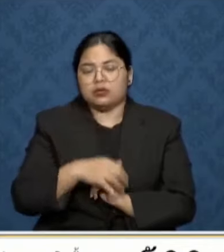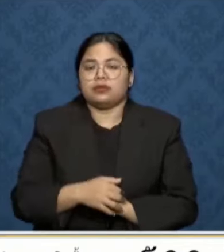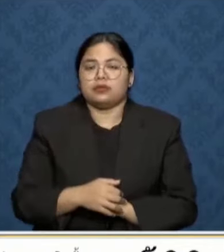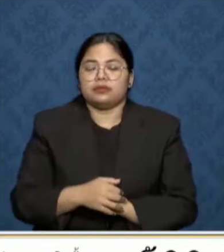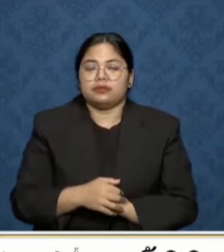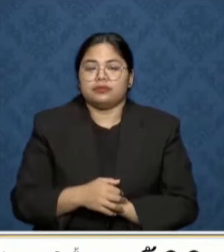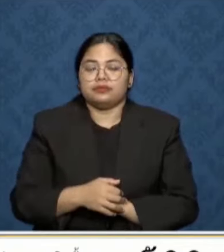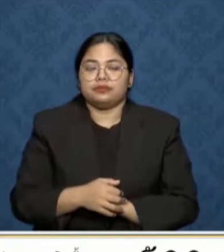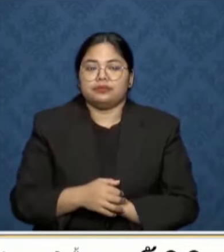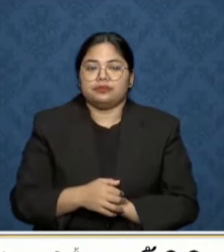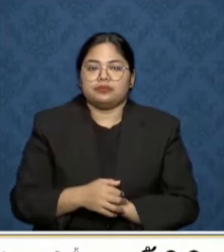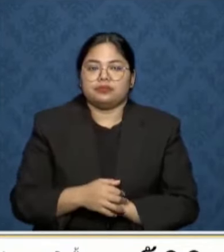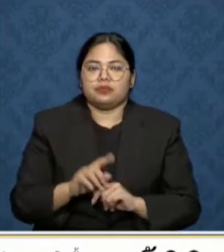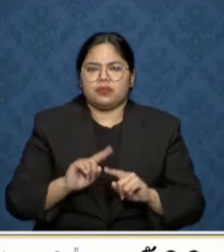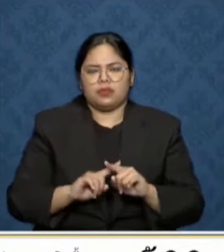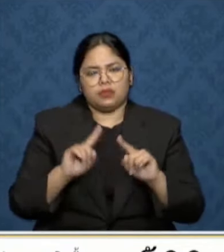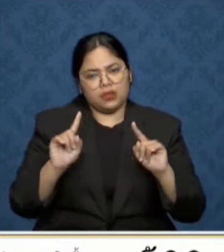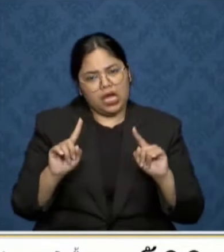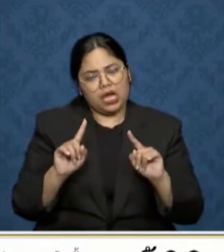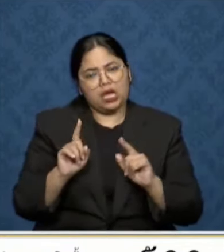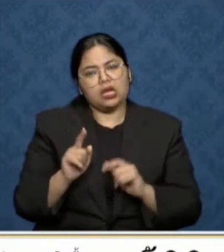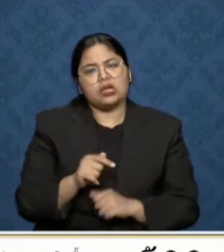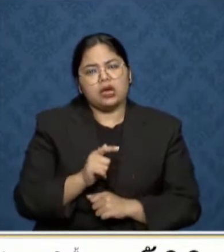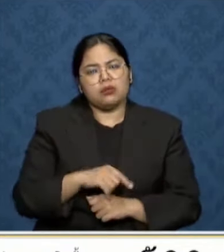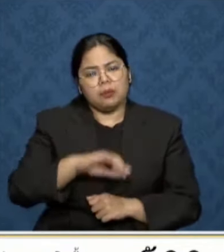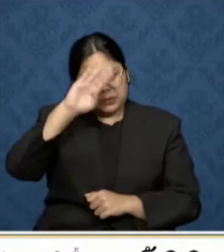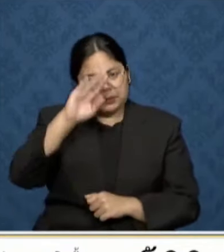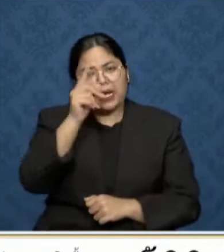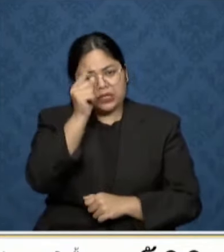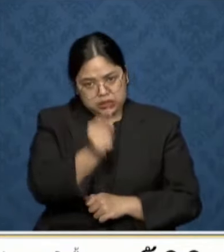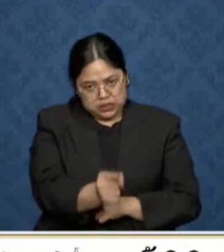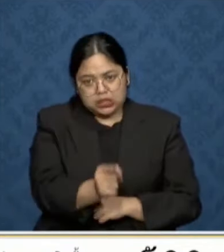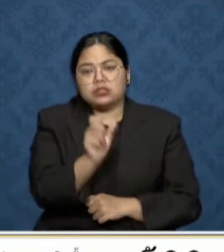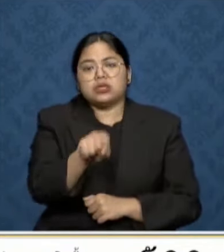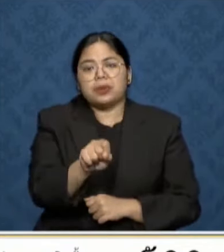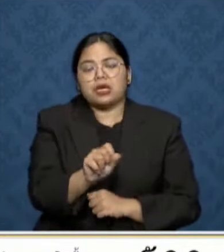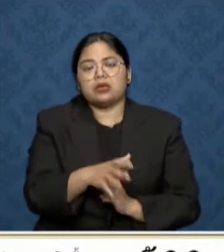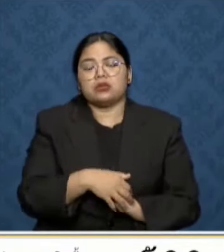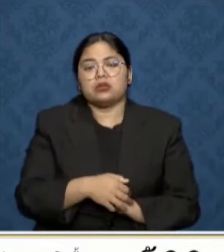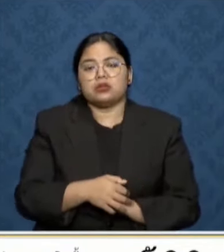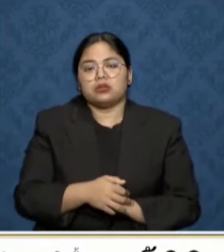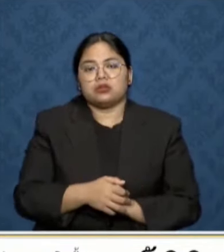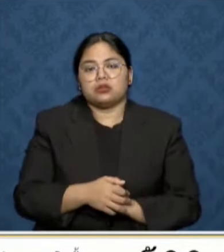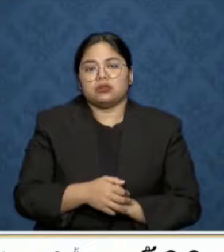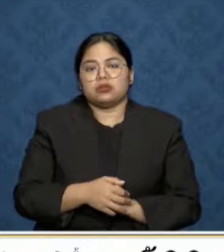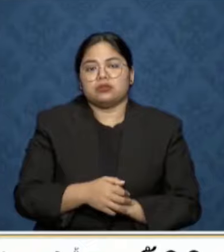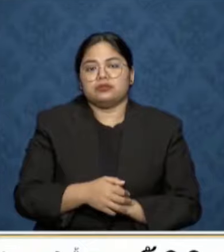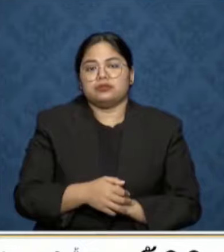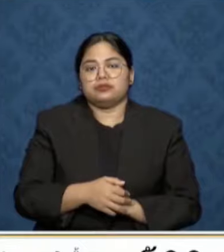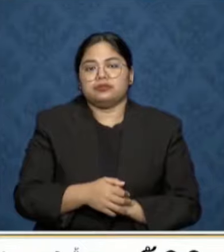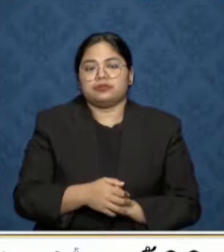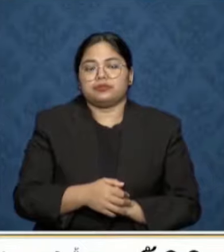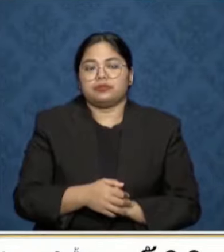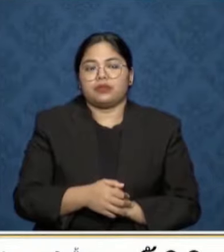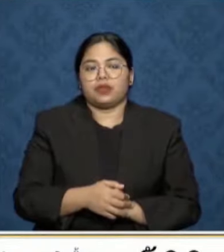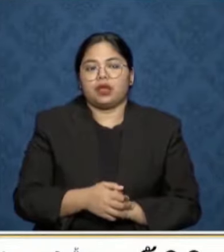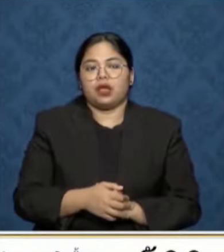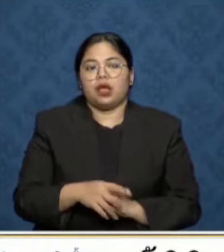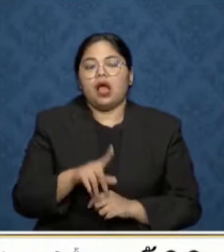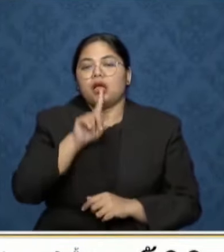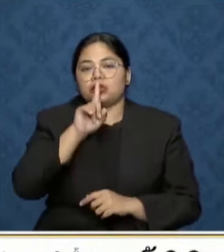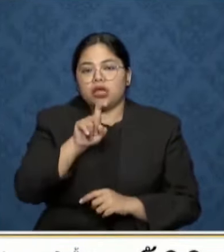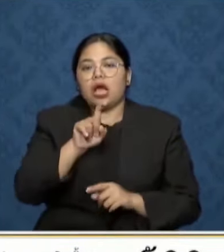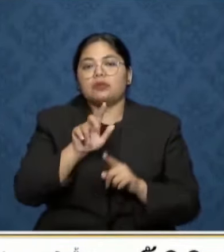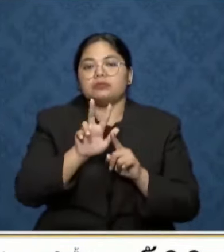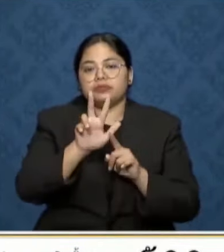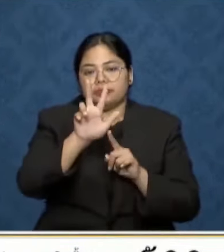่อันนี้สมดงเจตนารมหรอไม่คร ทมาทานครัเพรฉนั้ เอาสลายลงครับ3 คำถามสุท้าย ท่